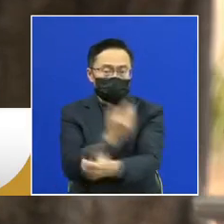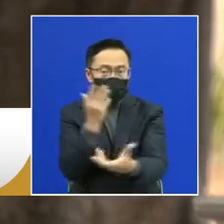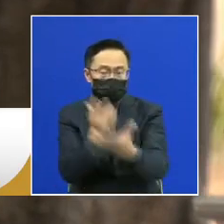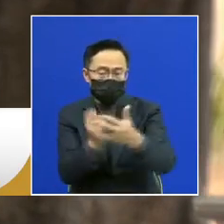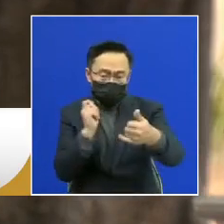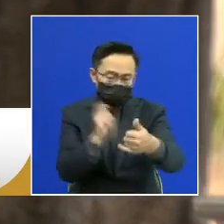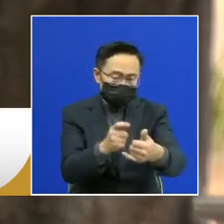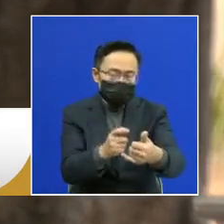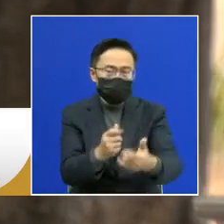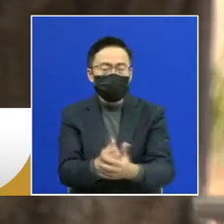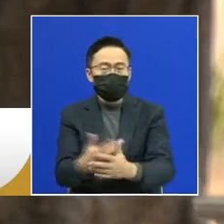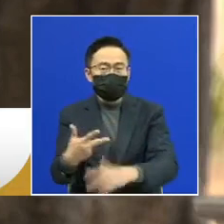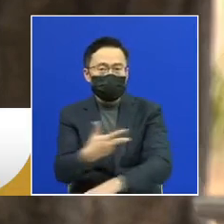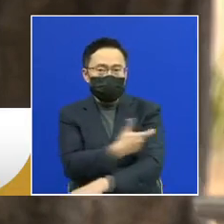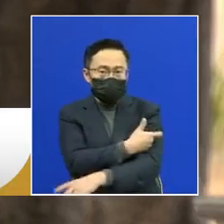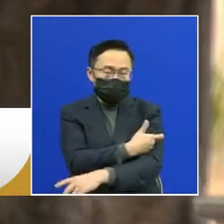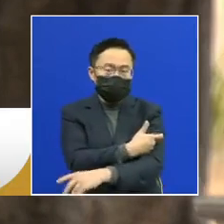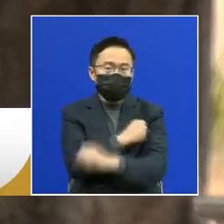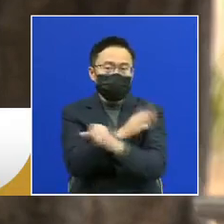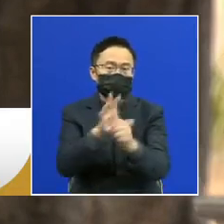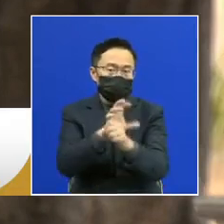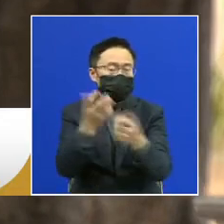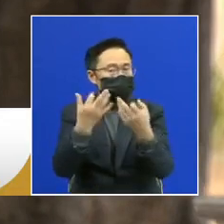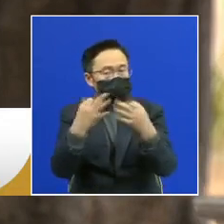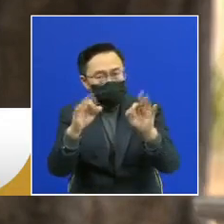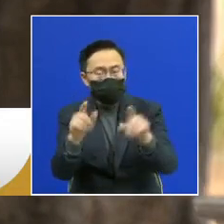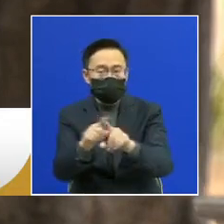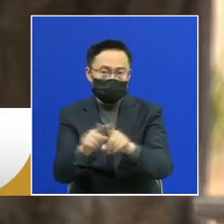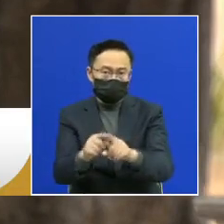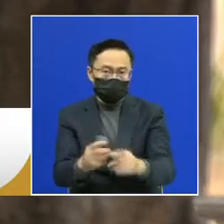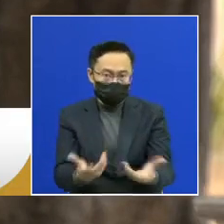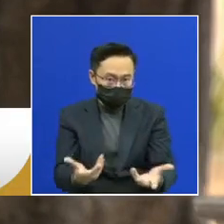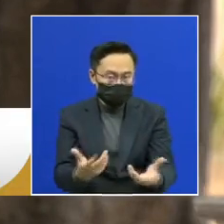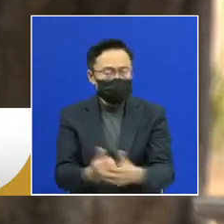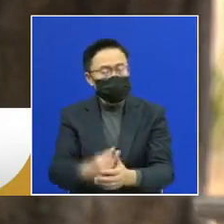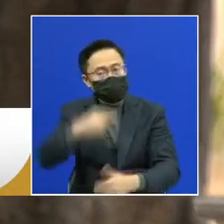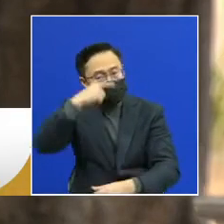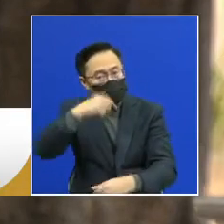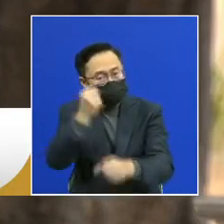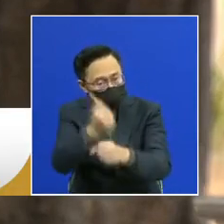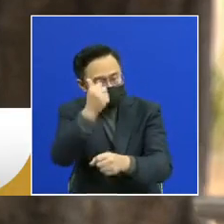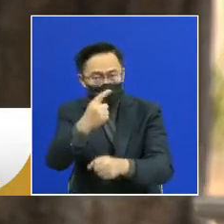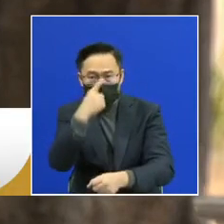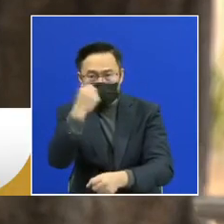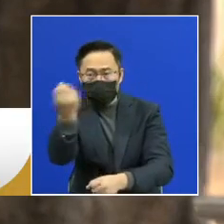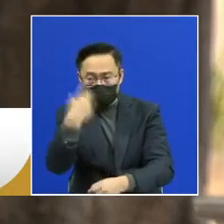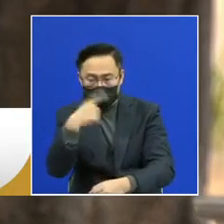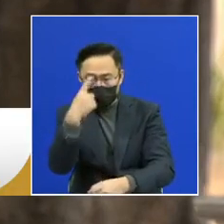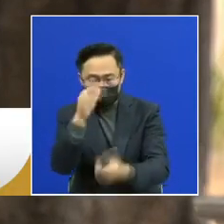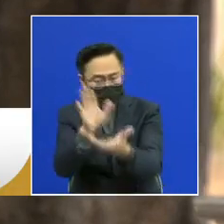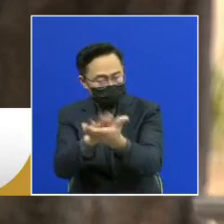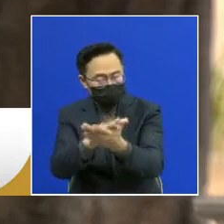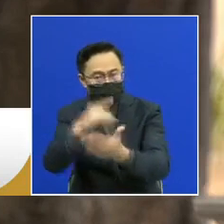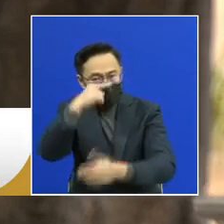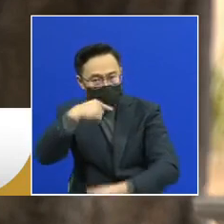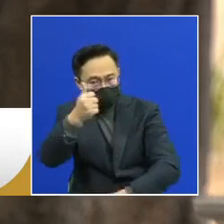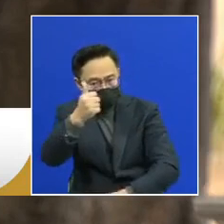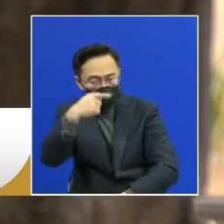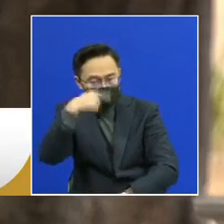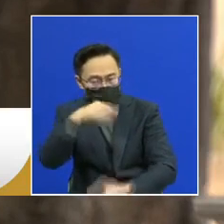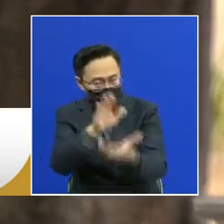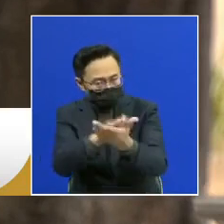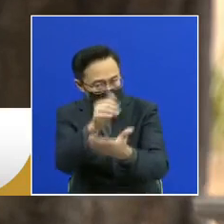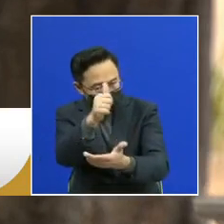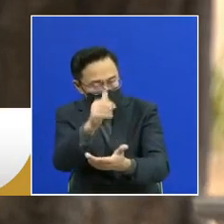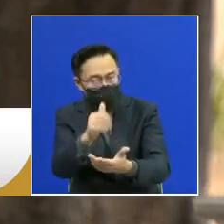การดูแลเรื่องการฉีดวัคซีนต่างๆเขาบอกเขาไม่มีแบบนี้อ่ะและนี่คือสิ่งที่มันเกิดประเทศไทยนะนั่นจริง